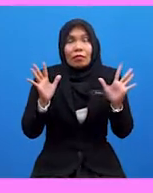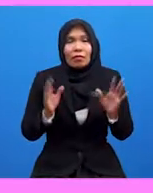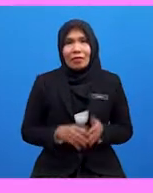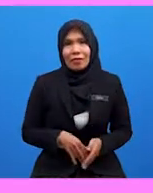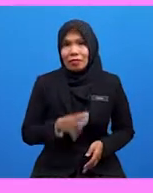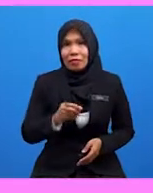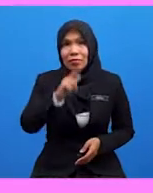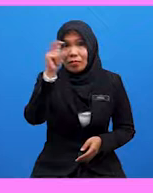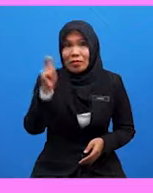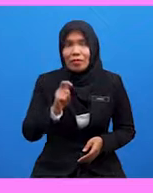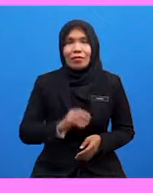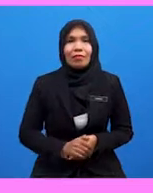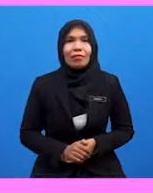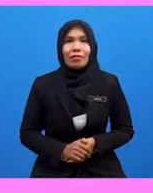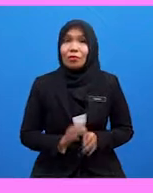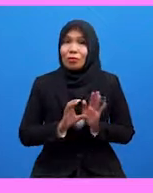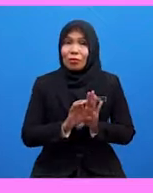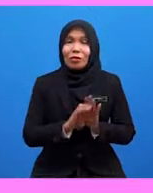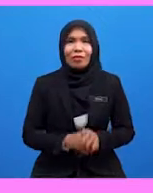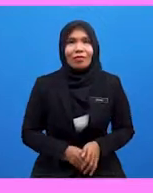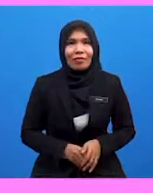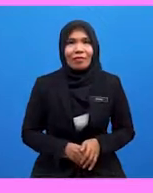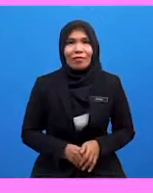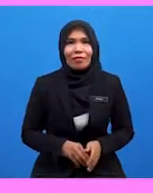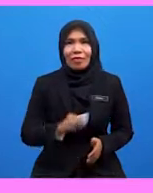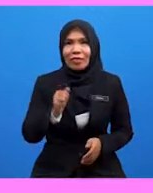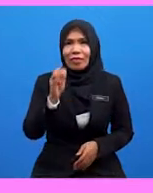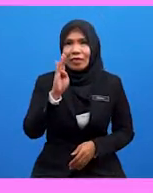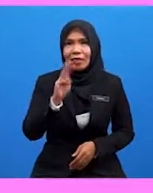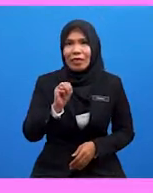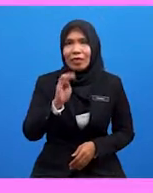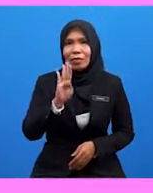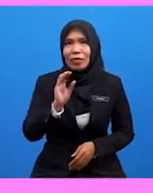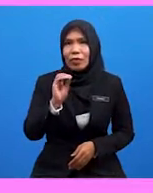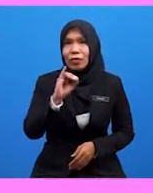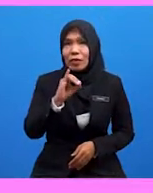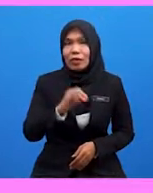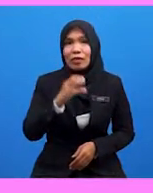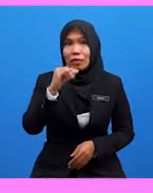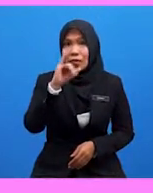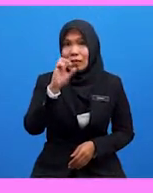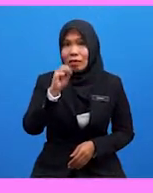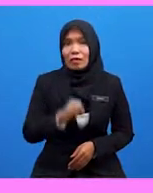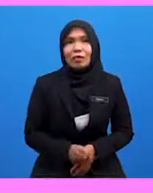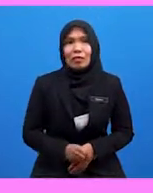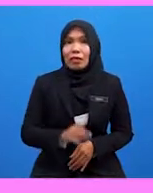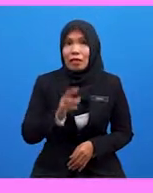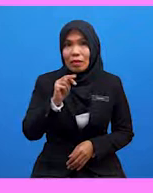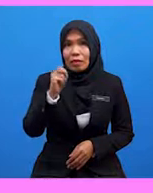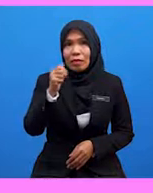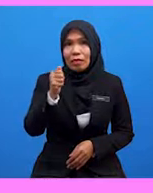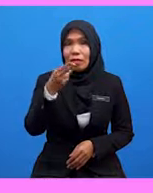tanya. Contoh, amboi, cis, nah, oh, wahai. Contoh